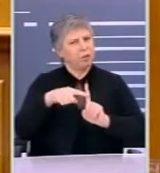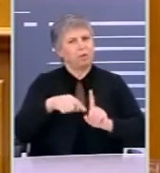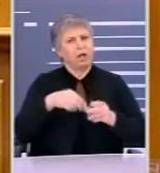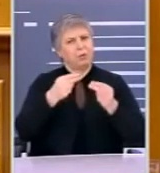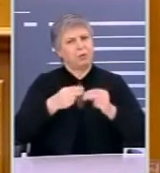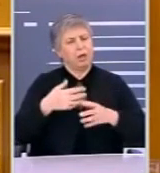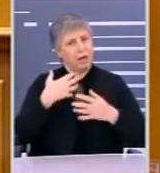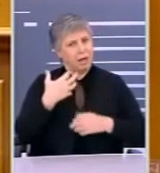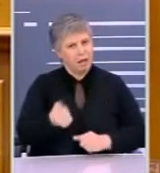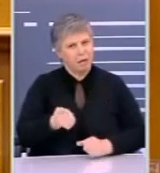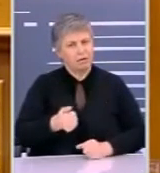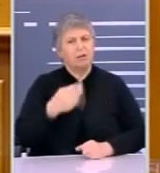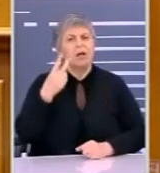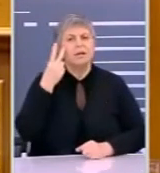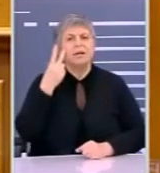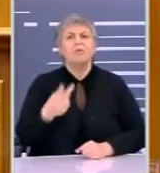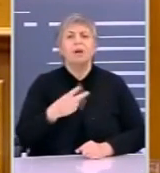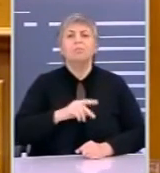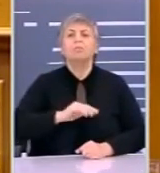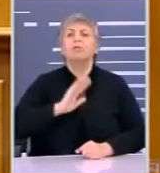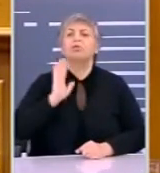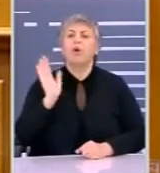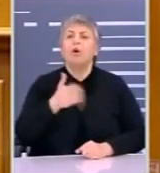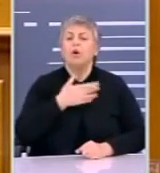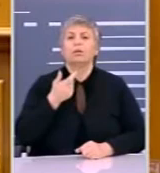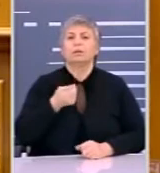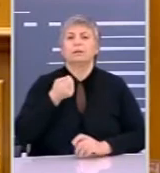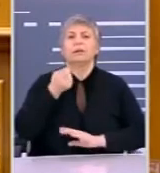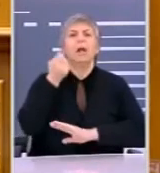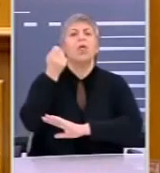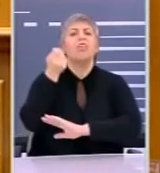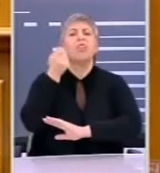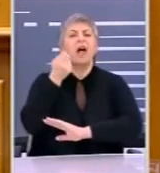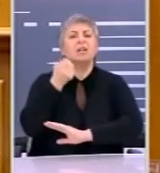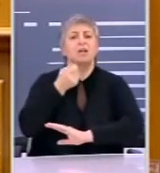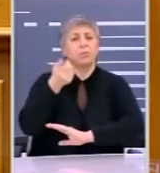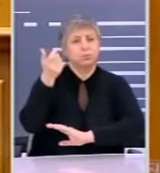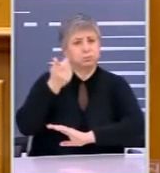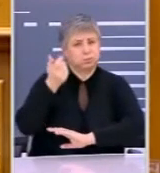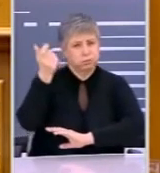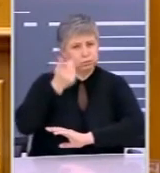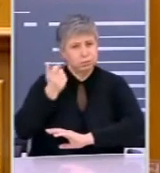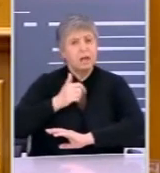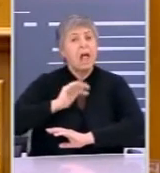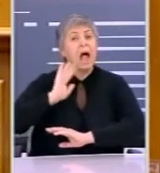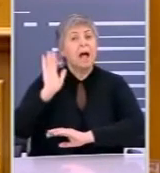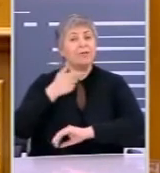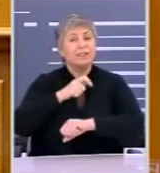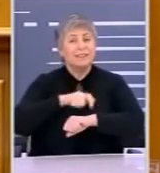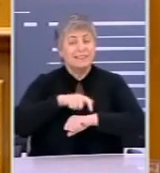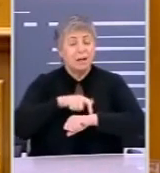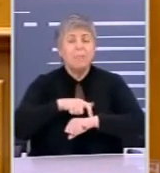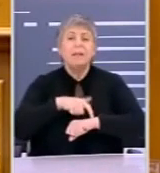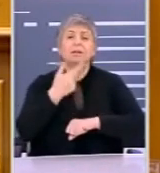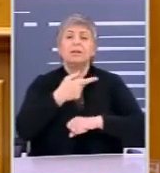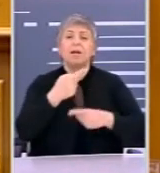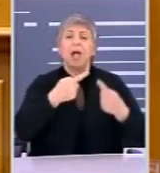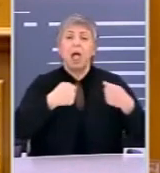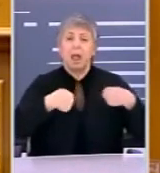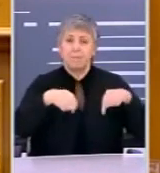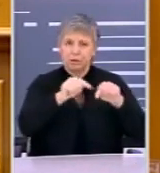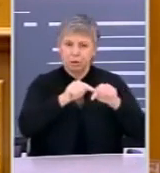ότι όλες οι εξελίξεις και οι καταγγελίες δανείων από τις τράπεζες έγιναν μετά τη σύσταση της εξεταστικής